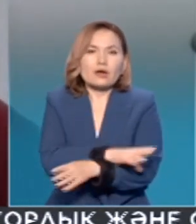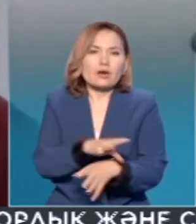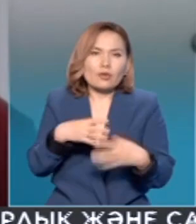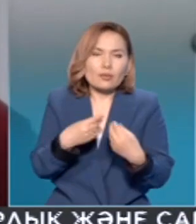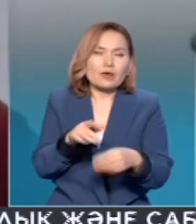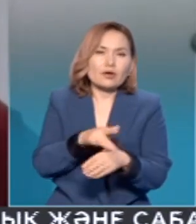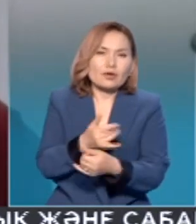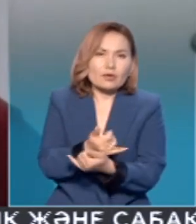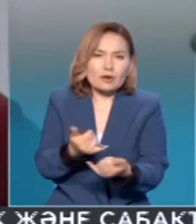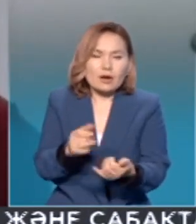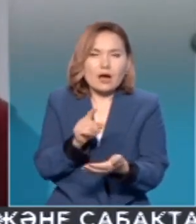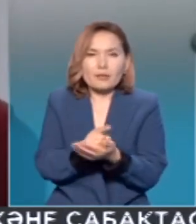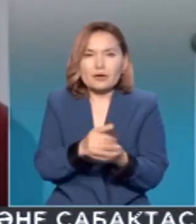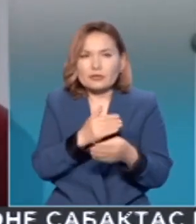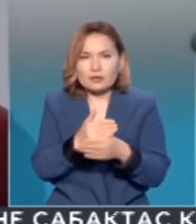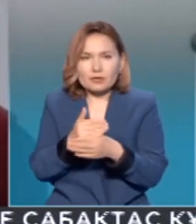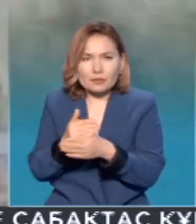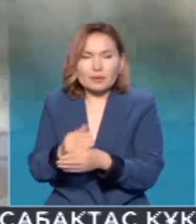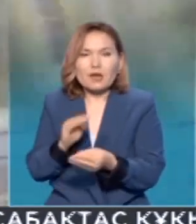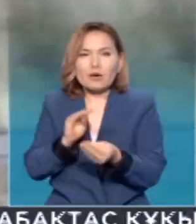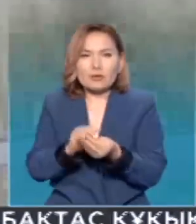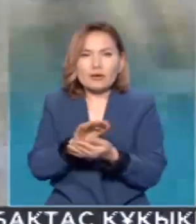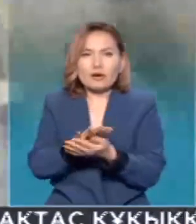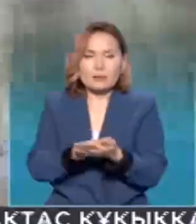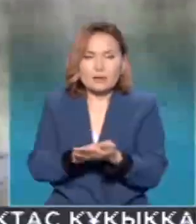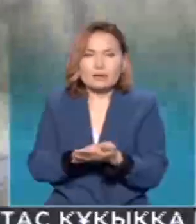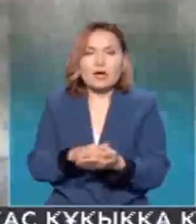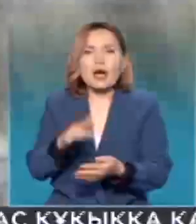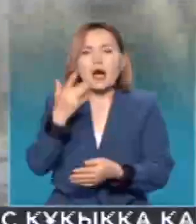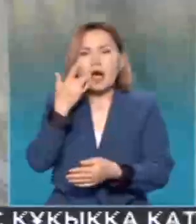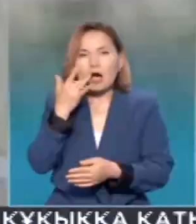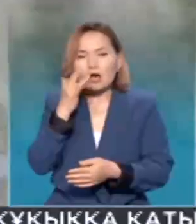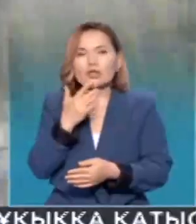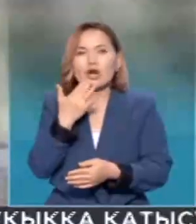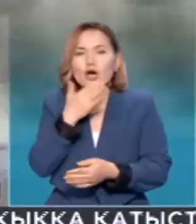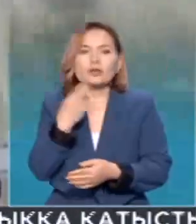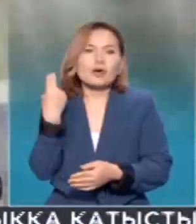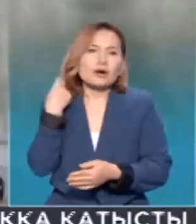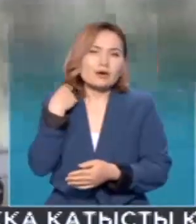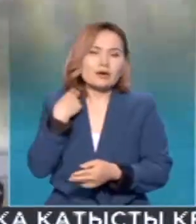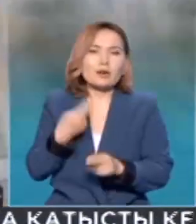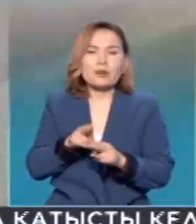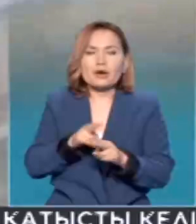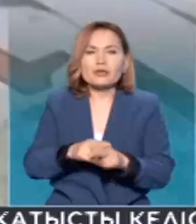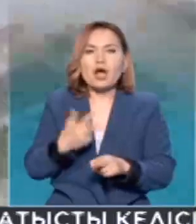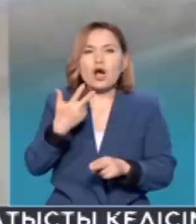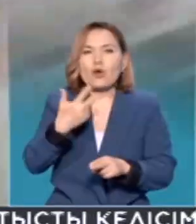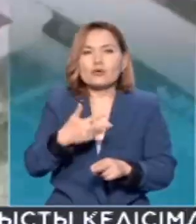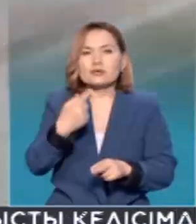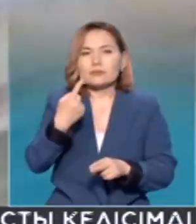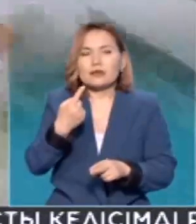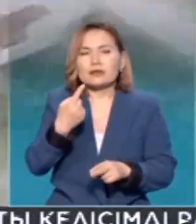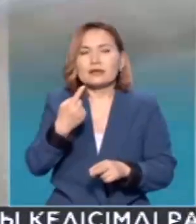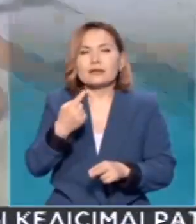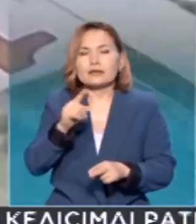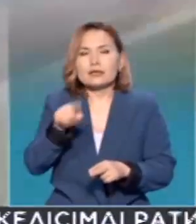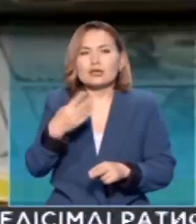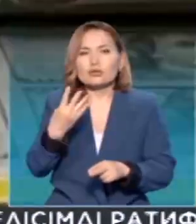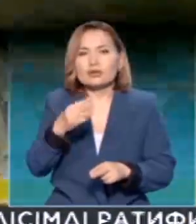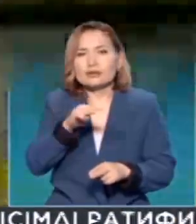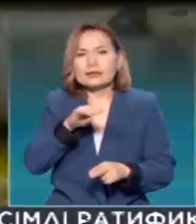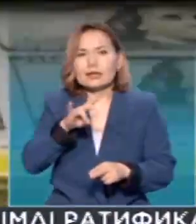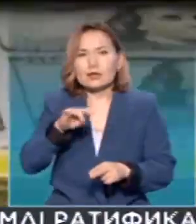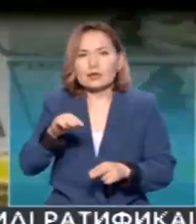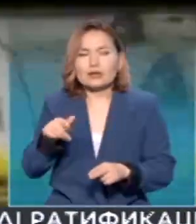қызмет көрсету. Бұлардың ешқайсысы өзгермеді. Айта кетейік, ақыштың ұлттық қарызы биыл жыл басында 31.4 триллион долларға жеткен. Екі